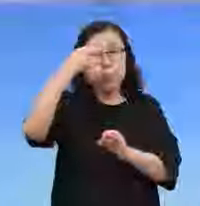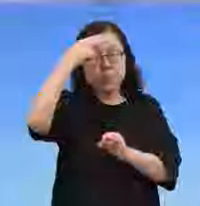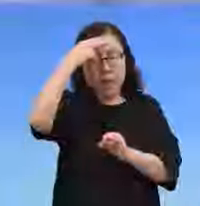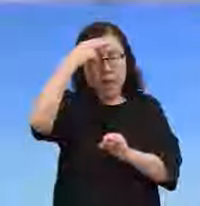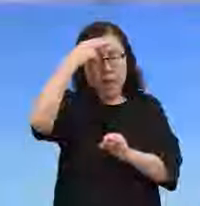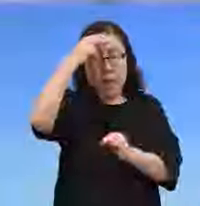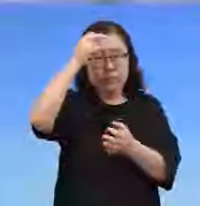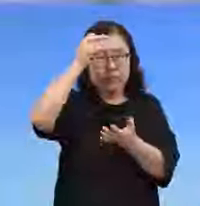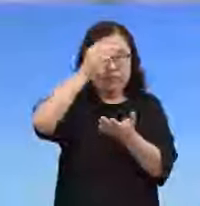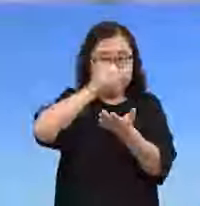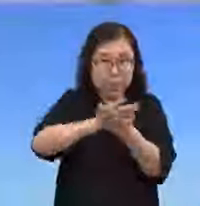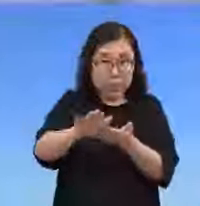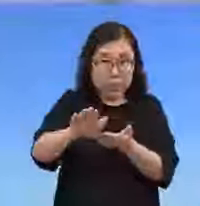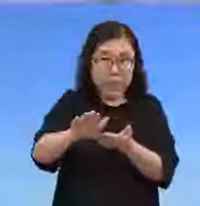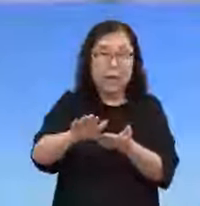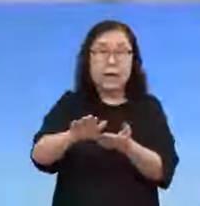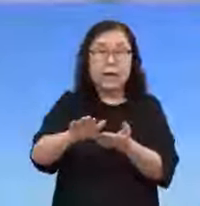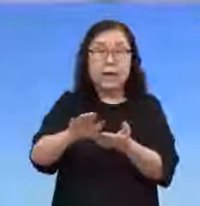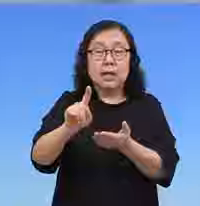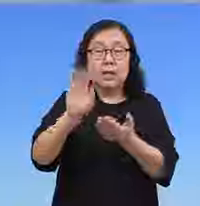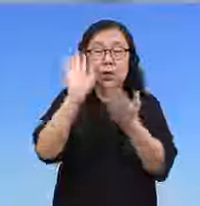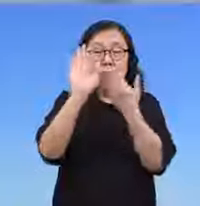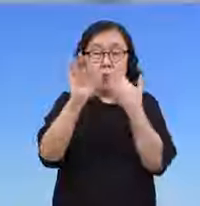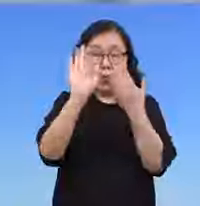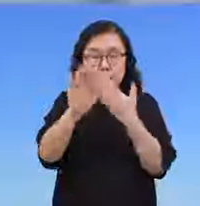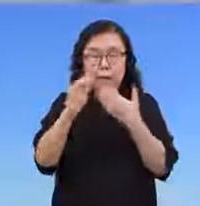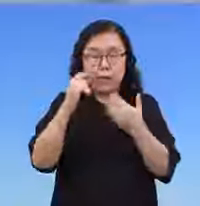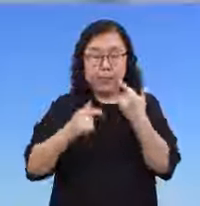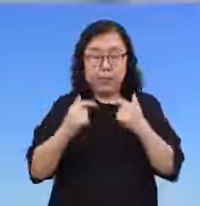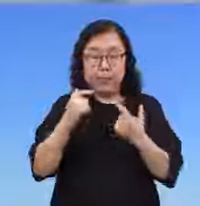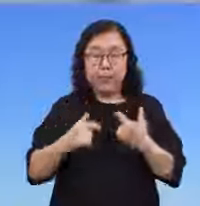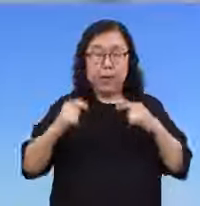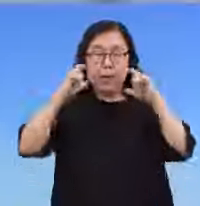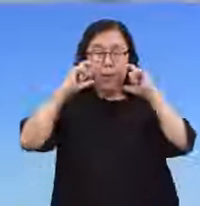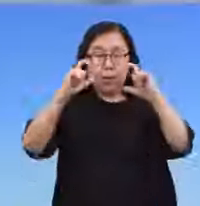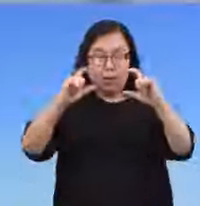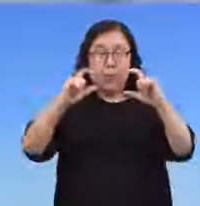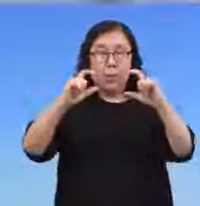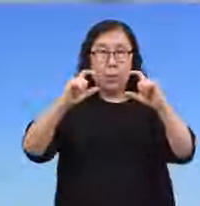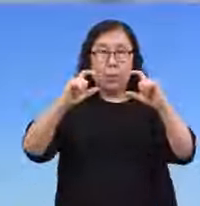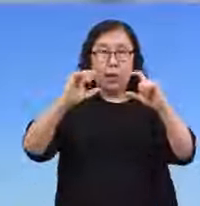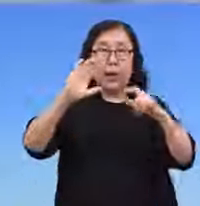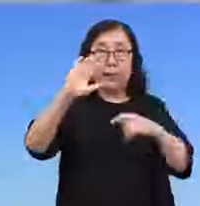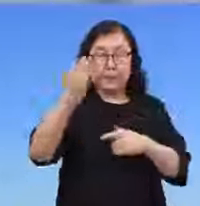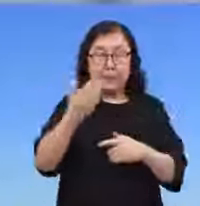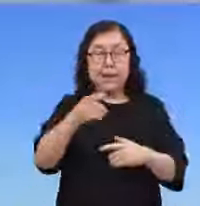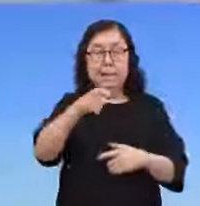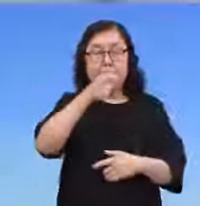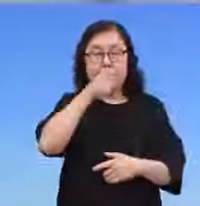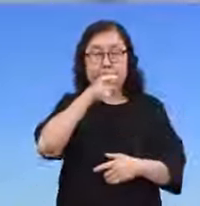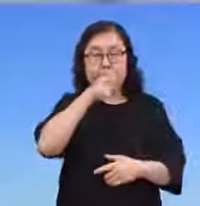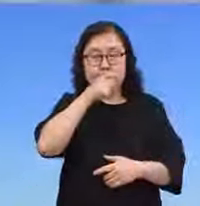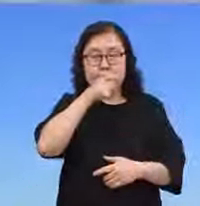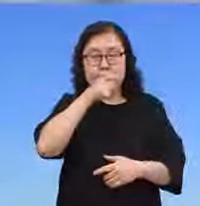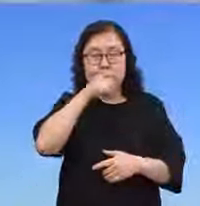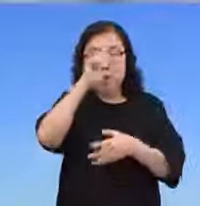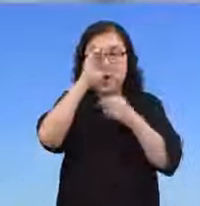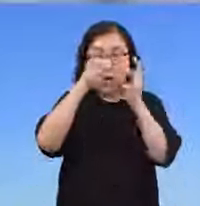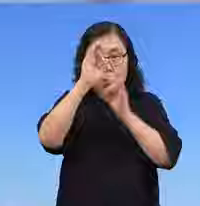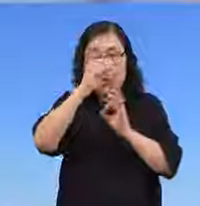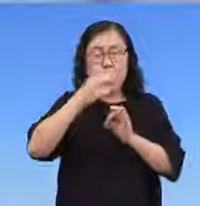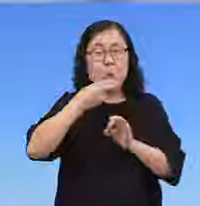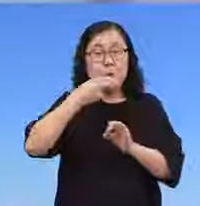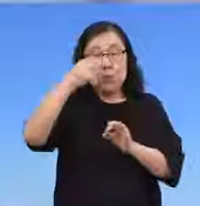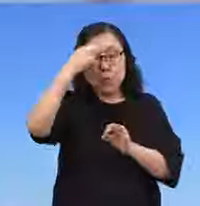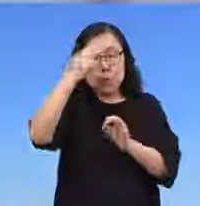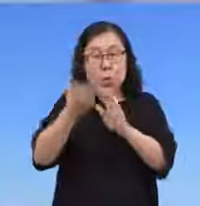떨어진지다가 나중에 얼마나 환희에, 얼마나 기쁨의 선포로 바뀌어집니까? 물을 포도주로 바꾸어주시는 그 기적의